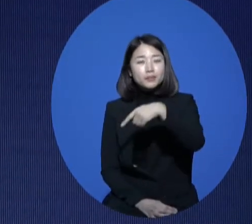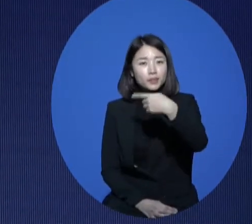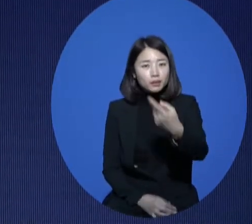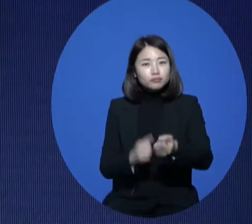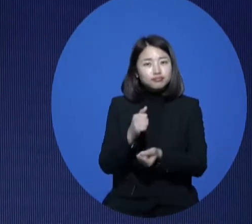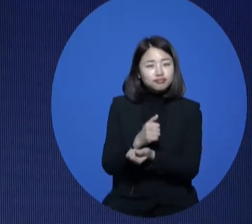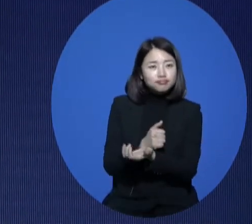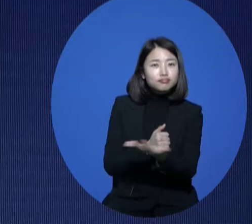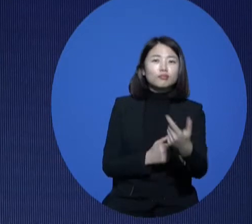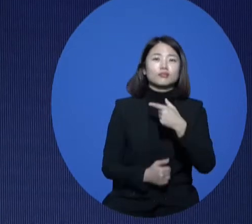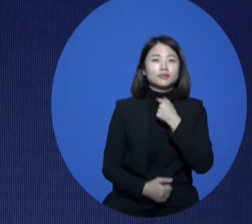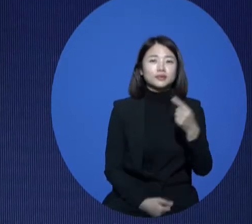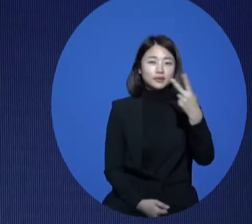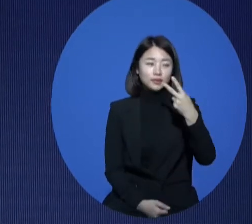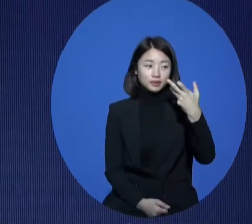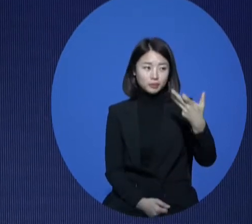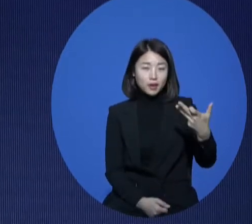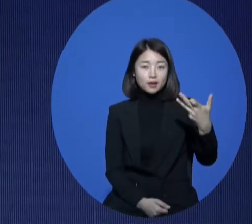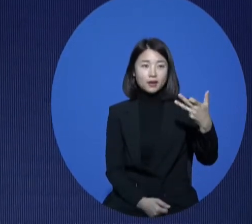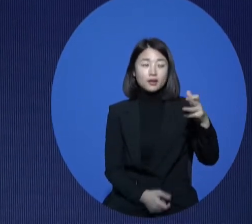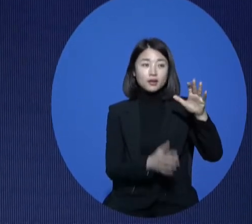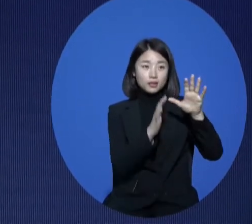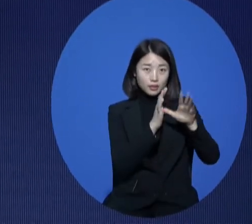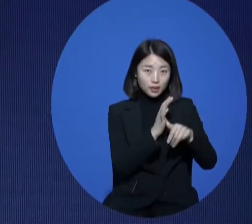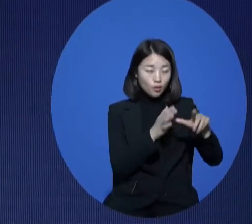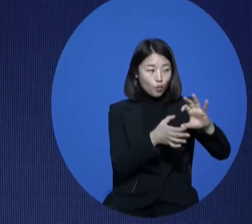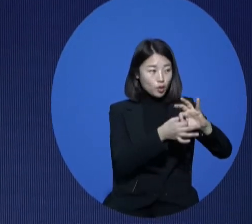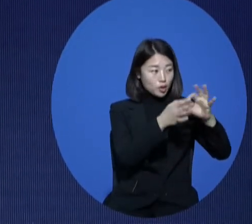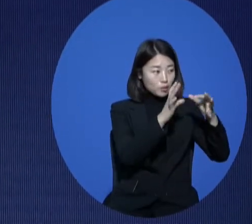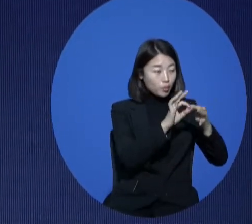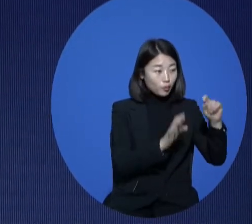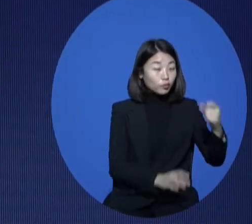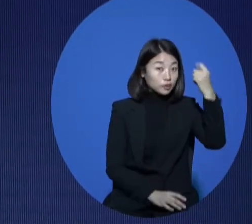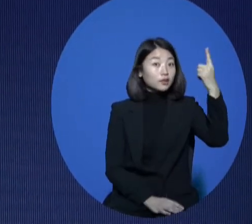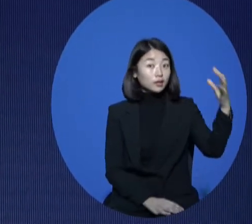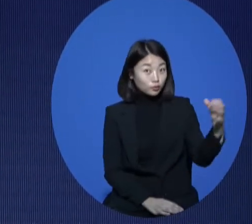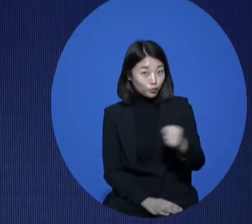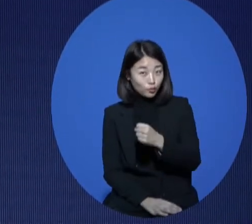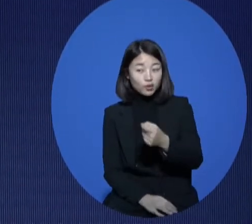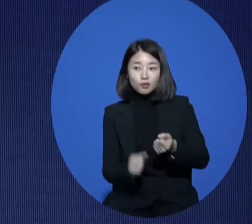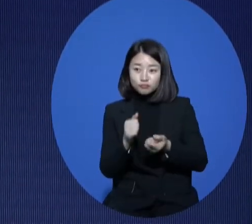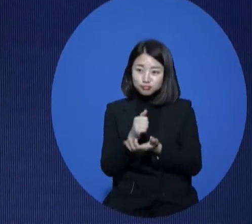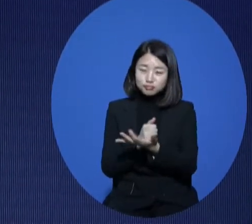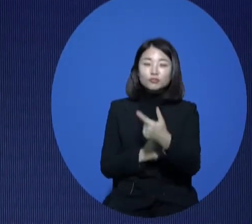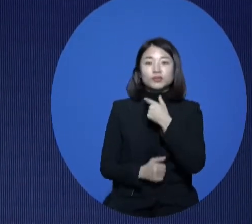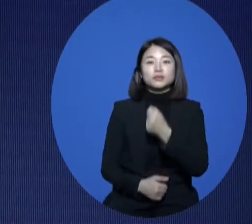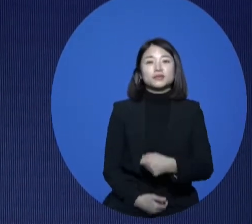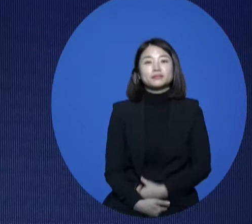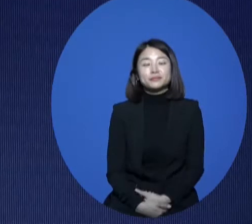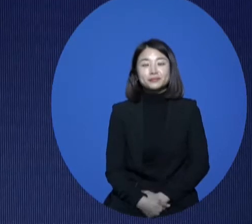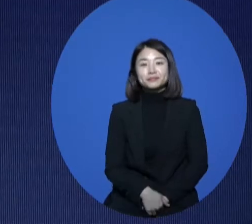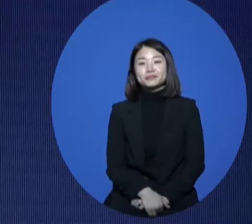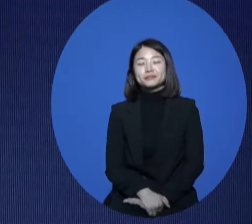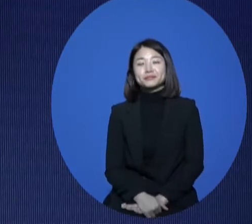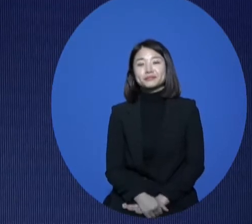2018년 동계올림픽 이후에 아주 좋은 그 물결이 여기서 형성이 됐다고 생각합니다.